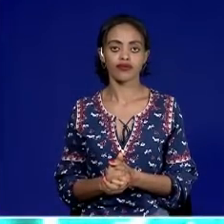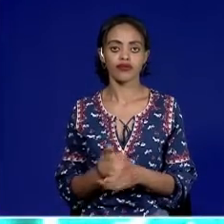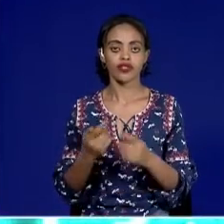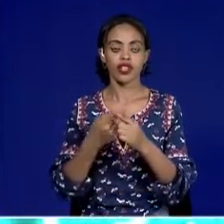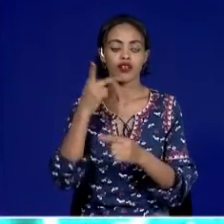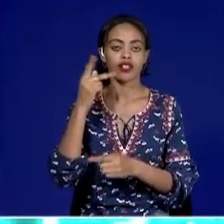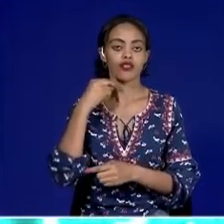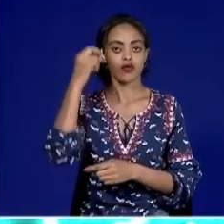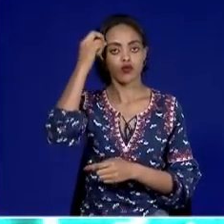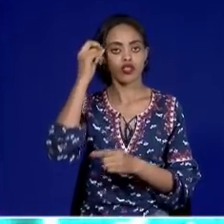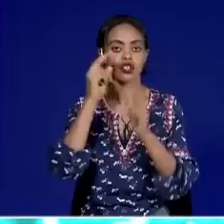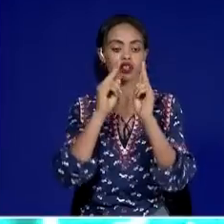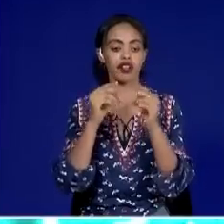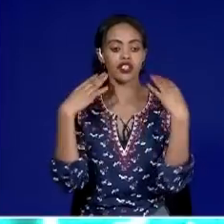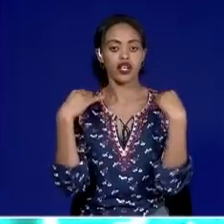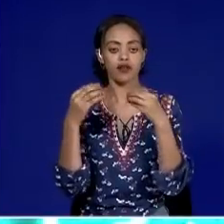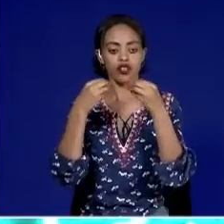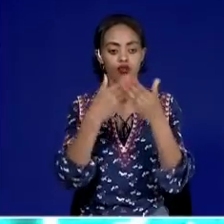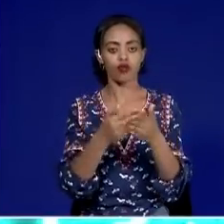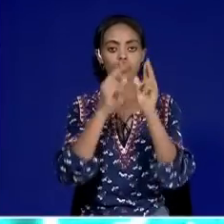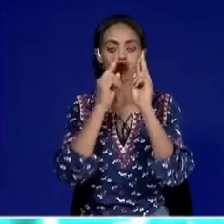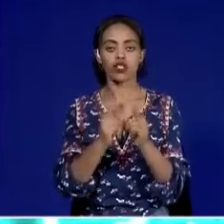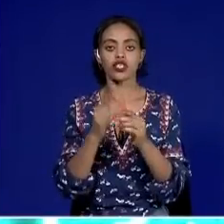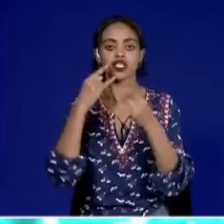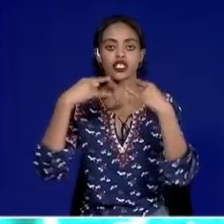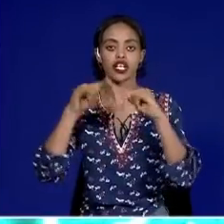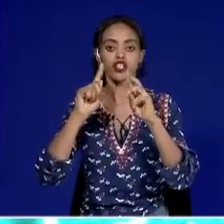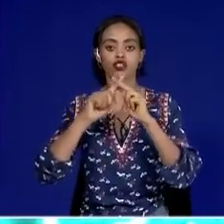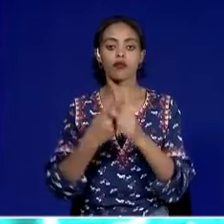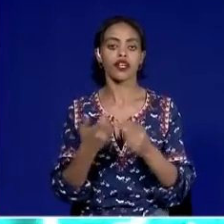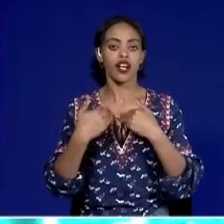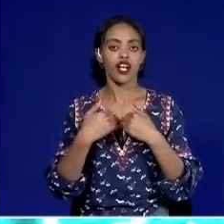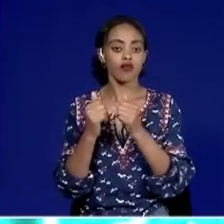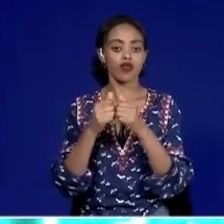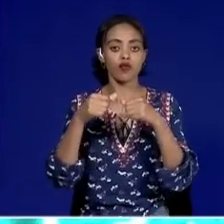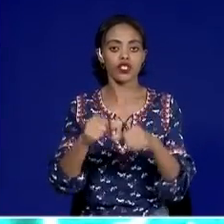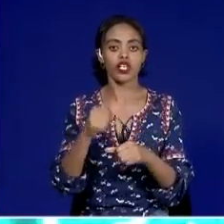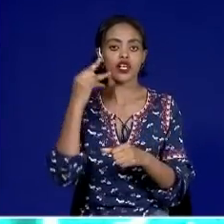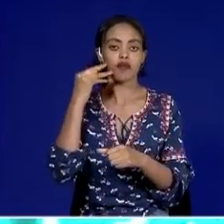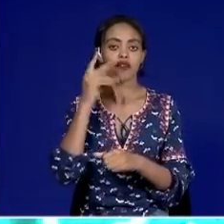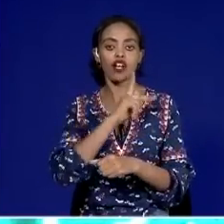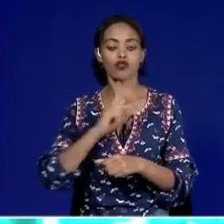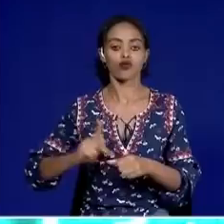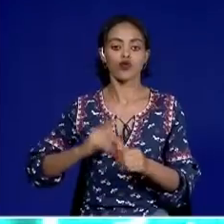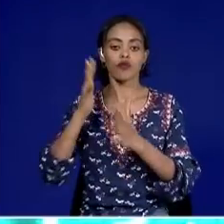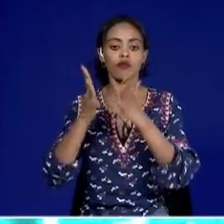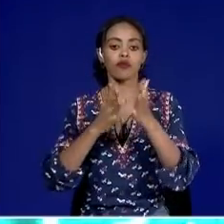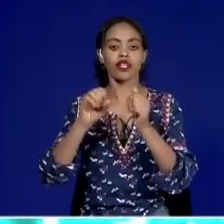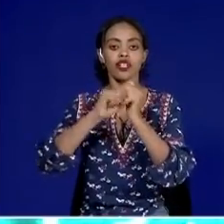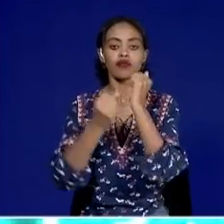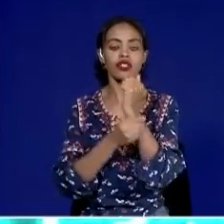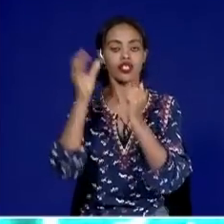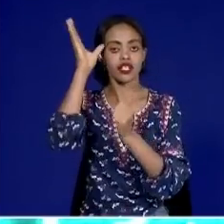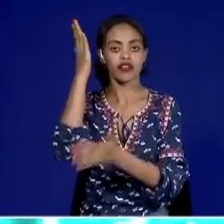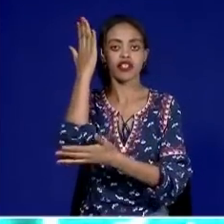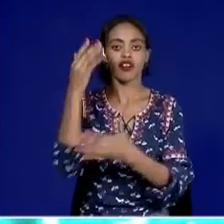ካብ ቴሌቭዥን ድምፅያነ ዝኸበረ ሰላምታና ተቐበሉ ክቡራትን ክቡራናን ዜናታት ምስሂወት ጀሚሮም ኣለዉ። ምስ ዜናታት ሰዓት ኣነ መብራት ንጉስ ብምልክት ቋንቋ ድማ መሰረት